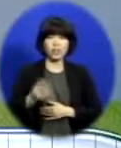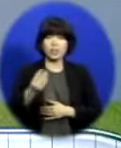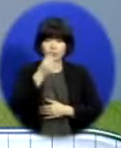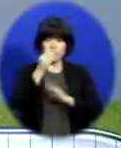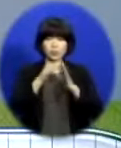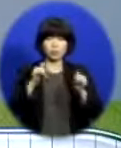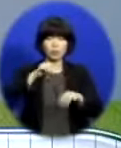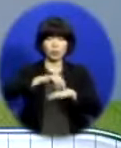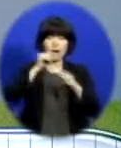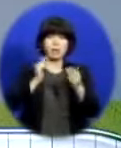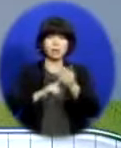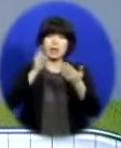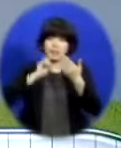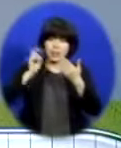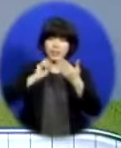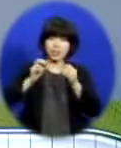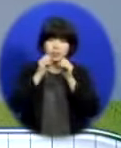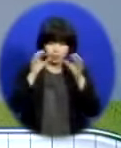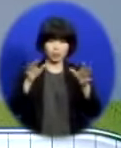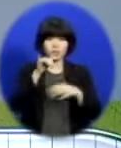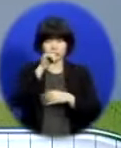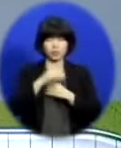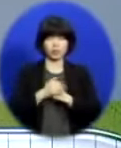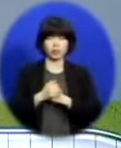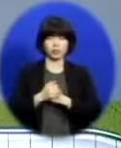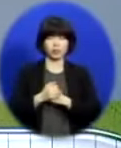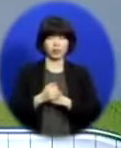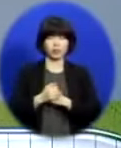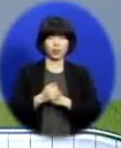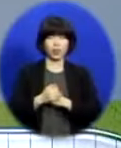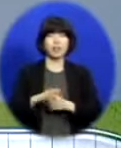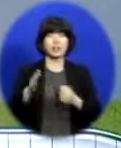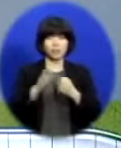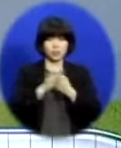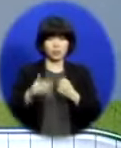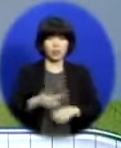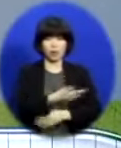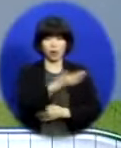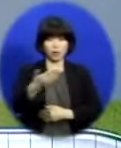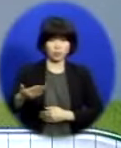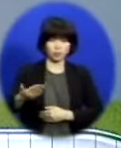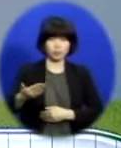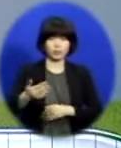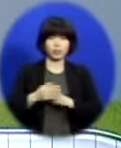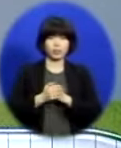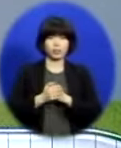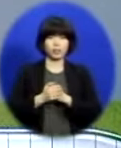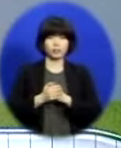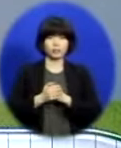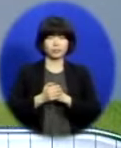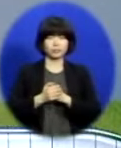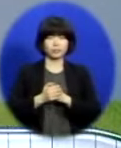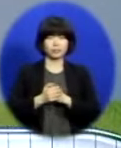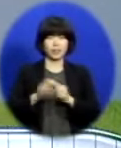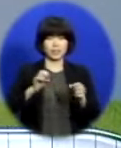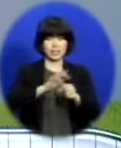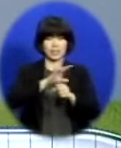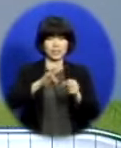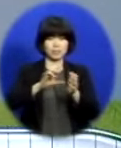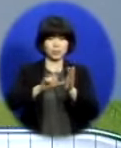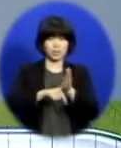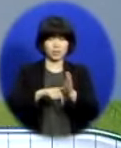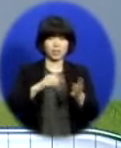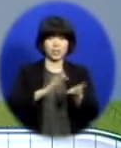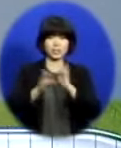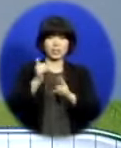마음에 찬양이 터져 나오는 겁니다 그러므로 여러분 24시간 예수님